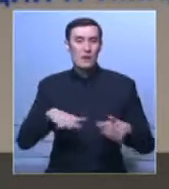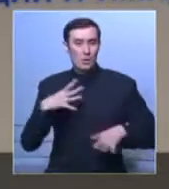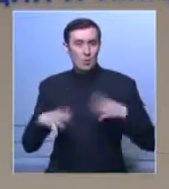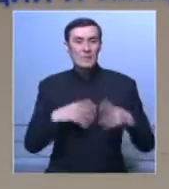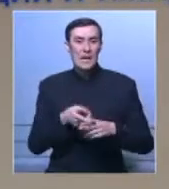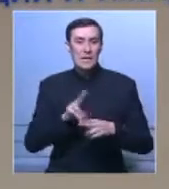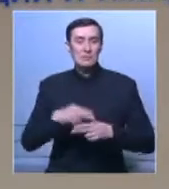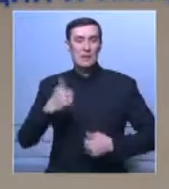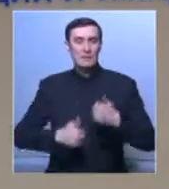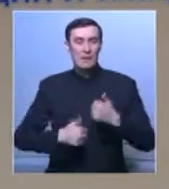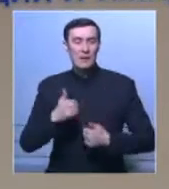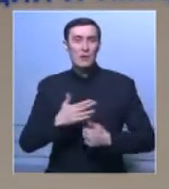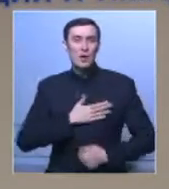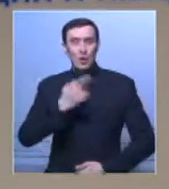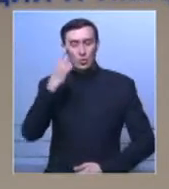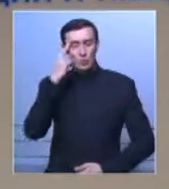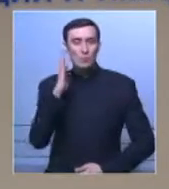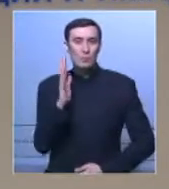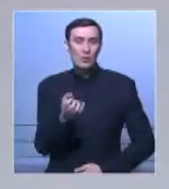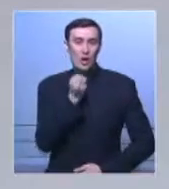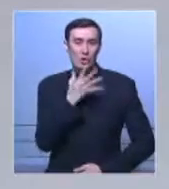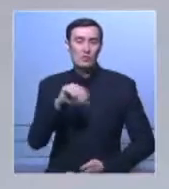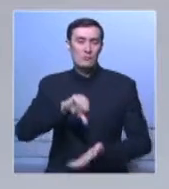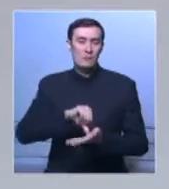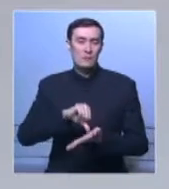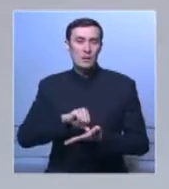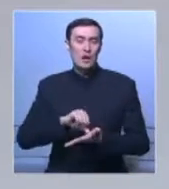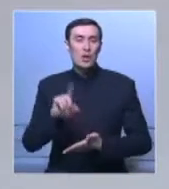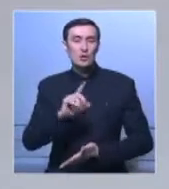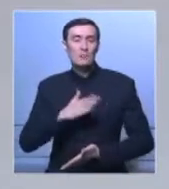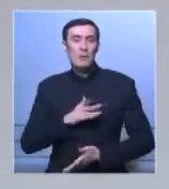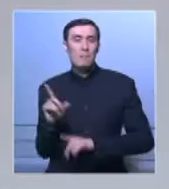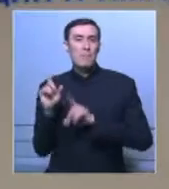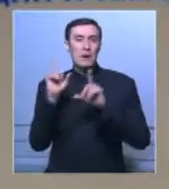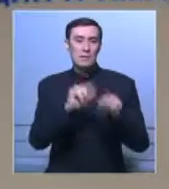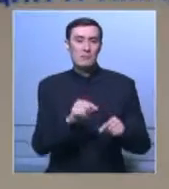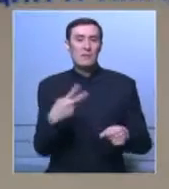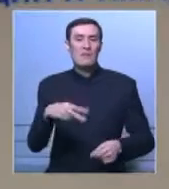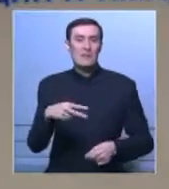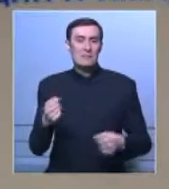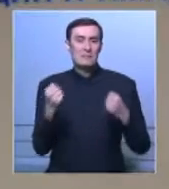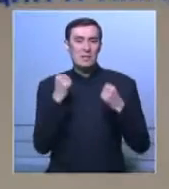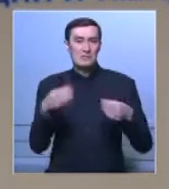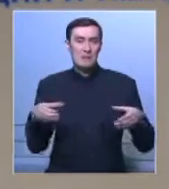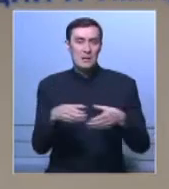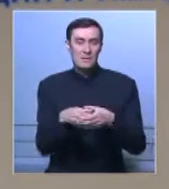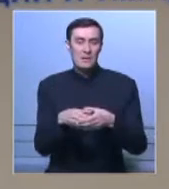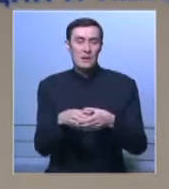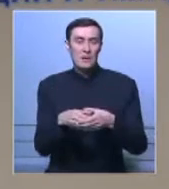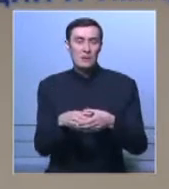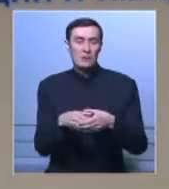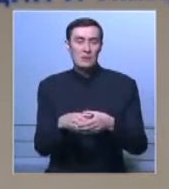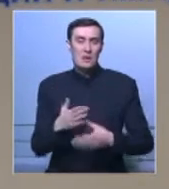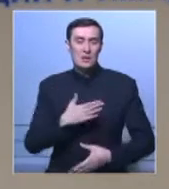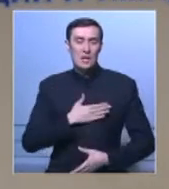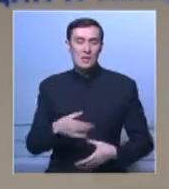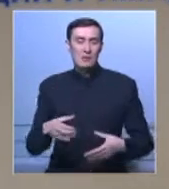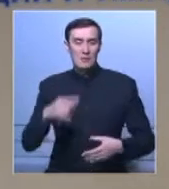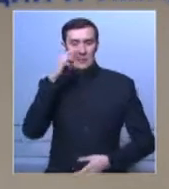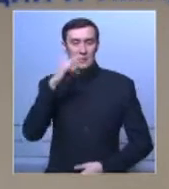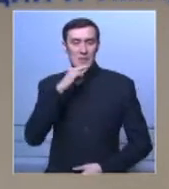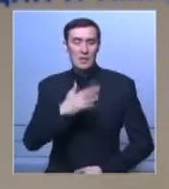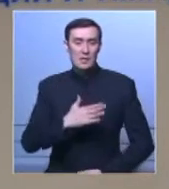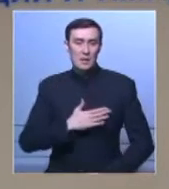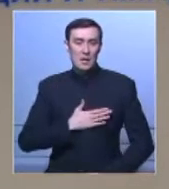этим соревнованиям. Я думаю, они очень хорошо выступят. То, что мы едем, вот 20 спортсменов в одной делегации нашей Казахстана,